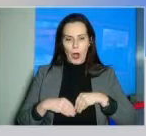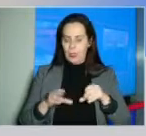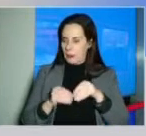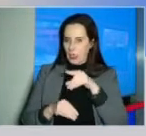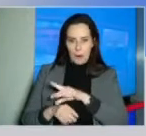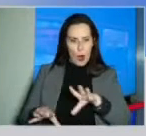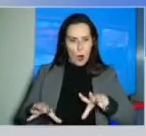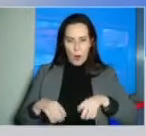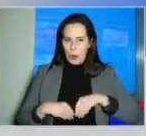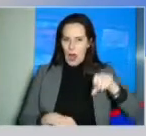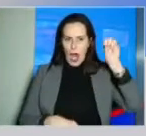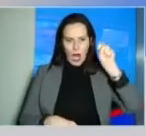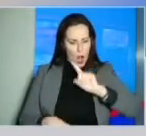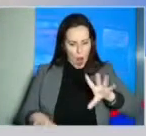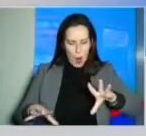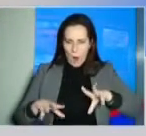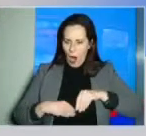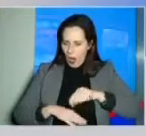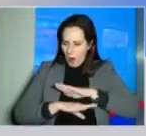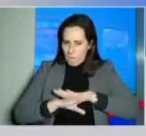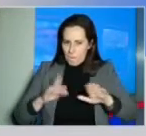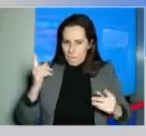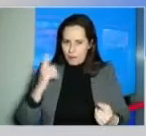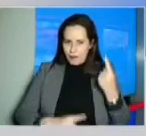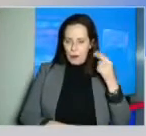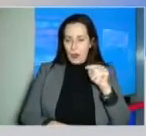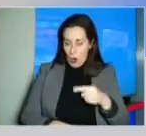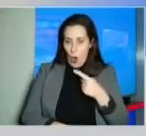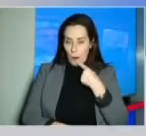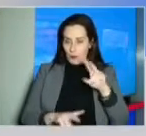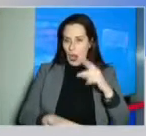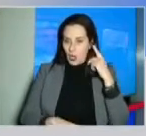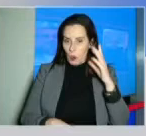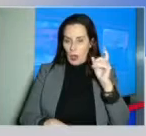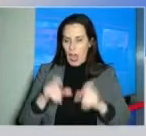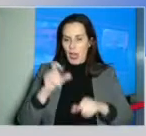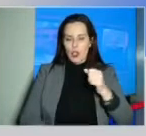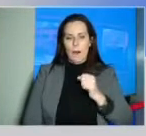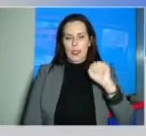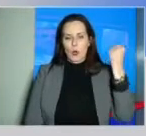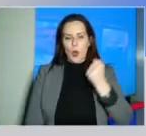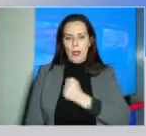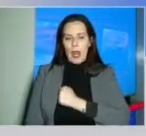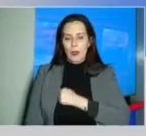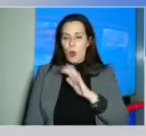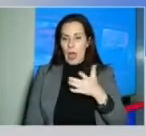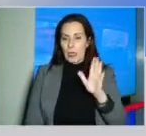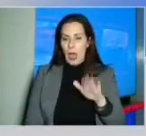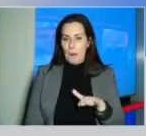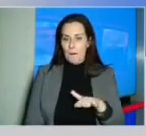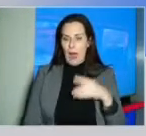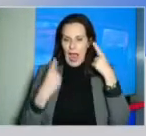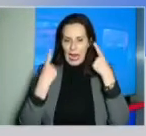לא מוכנים להיות עם הכהניסטים, אנשי עוצמה לישראל, לפחות כך אפשר לשמוע את המיינסטרים בציוני הדתית, ואולי גם